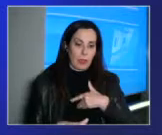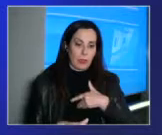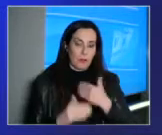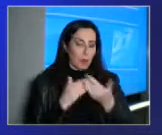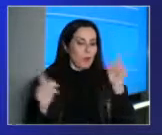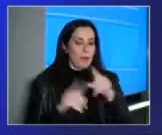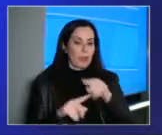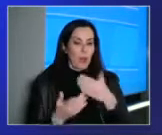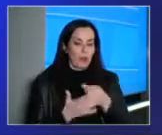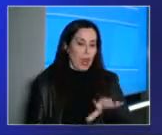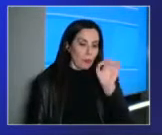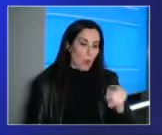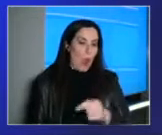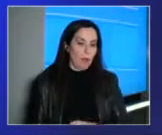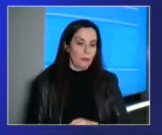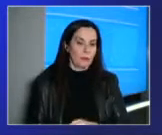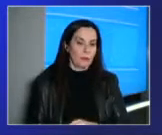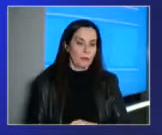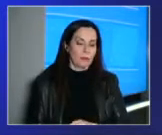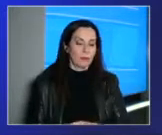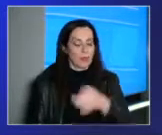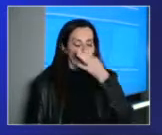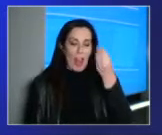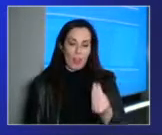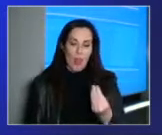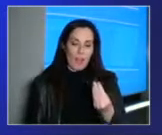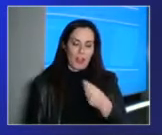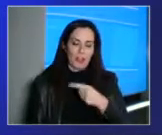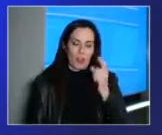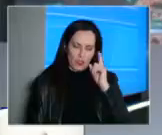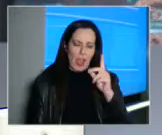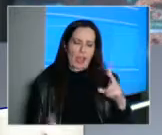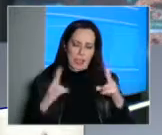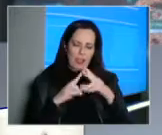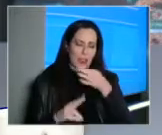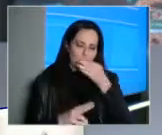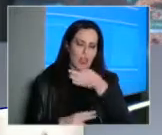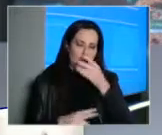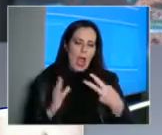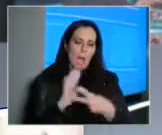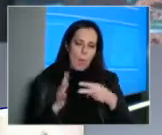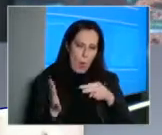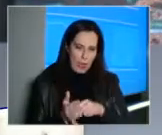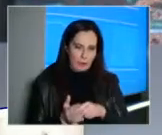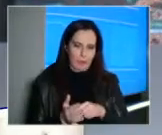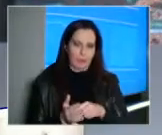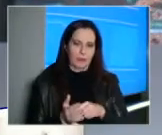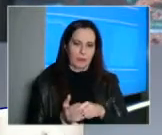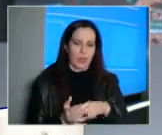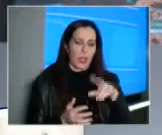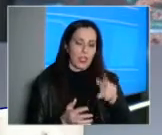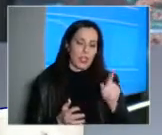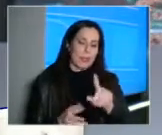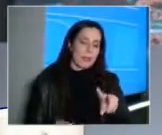מבטלים את העובדה שאת בחרת להתלבש כך? שאלה טובה. אני חושב ששם השאלה האמיתית היא כמובן שאלה פוליטית. יש